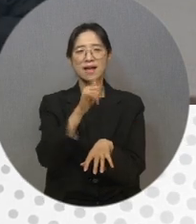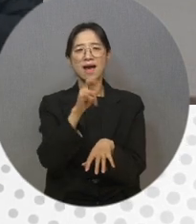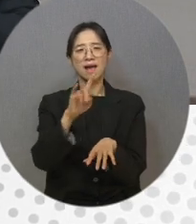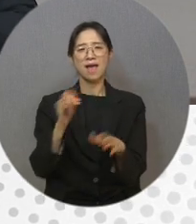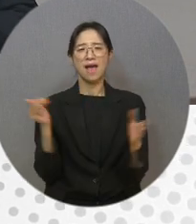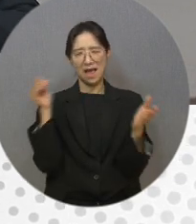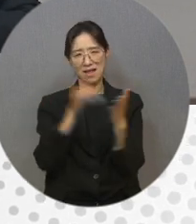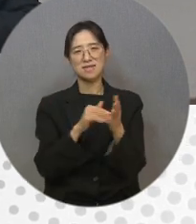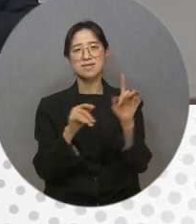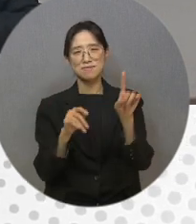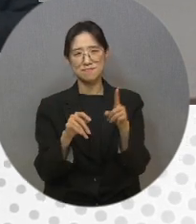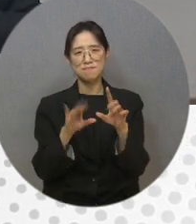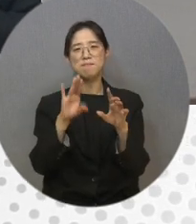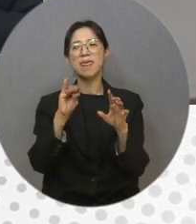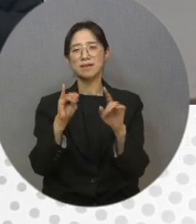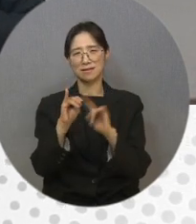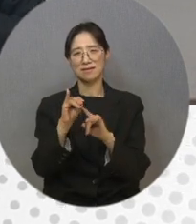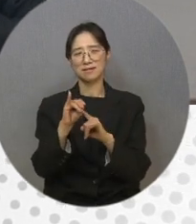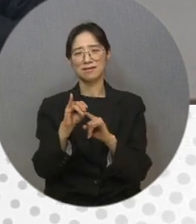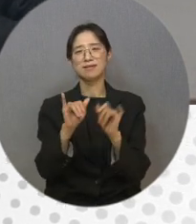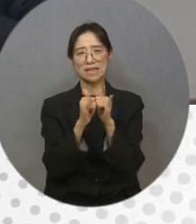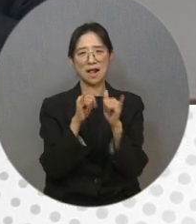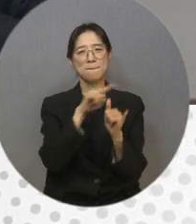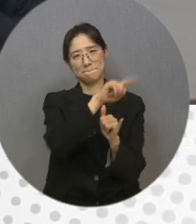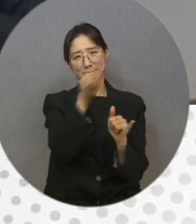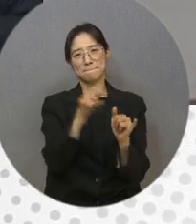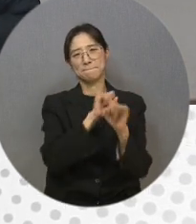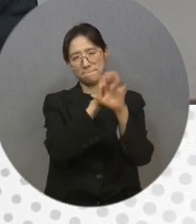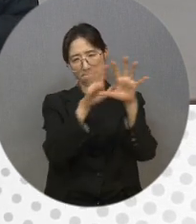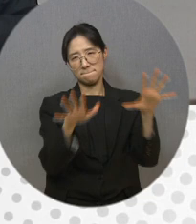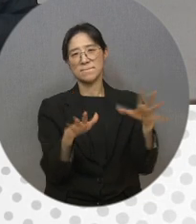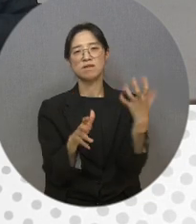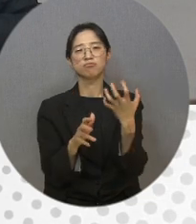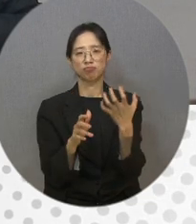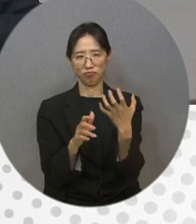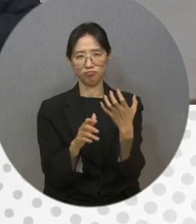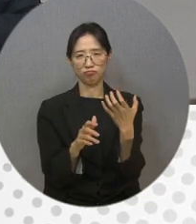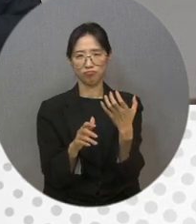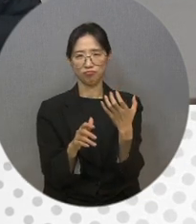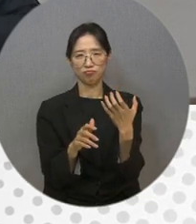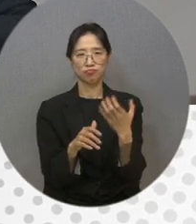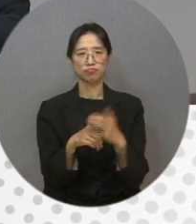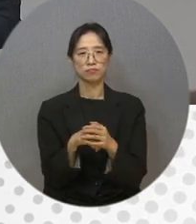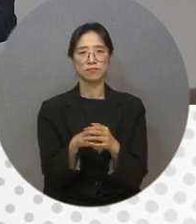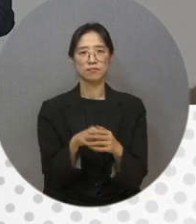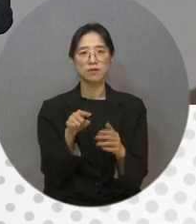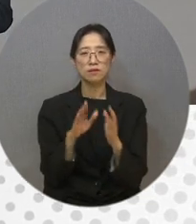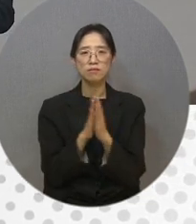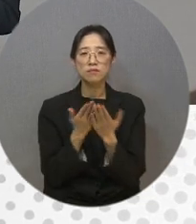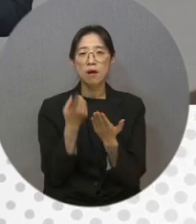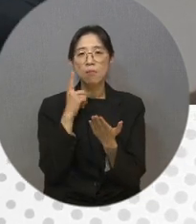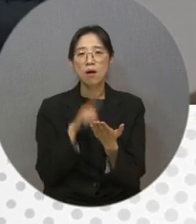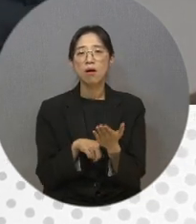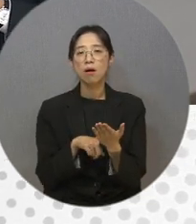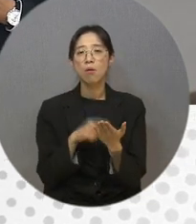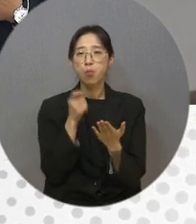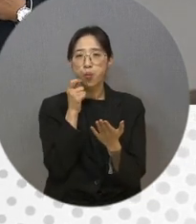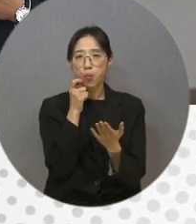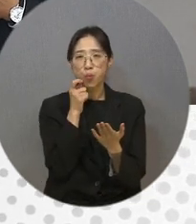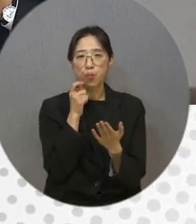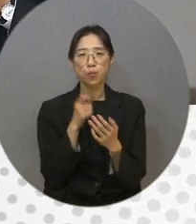상해까지가 다 백제의 제후들이 있었습니다. 거기에 90명의 제후가 있었습니다. 그럼 이런 책들은 어떻게 발견이